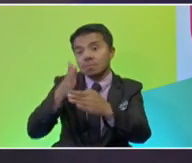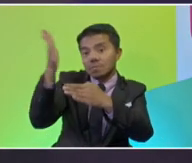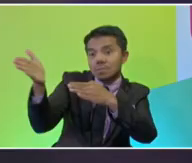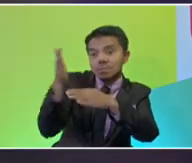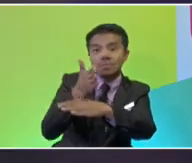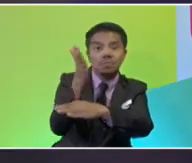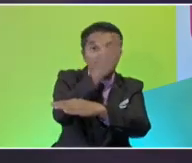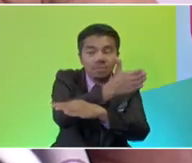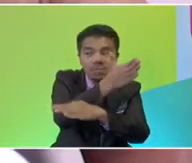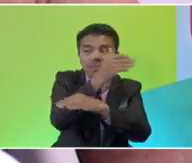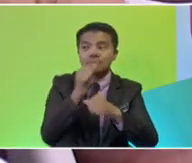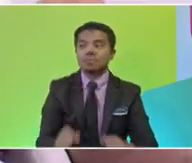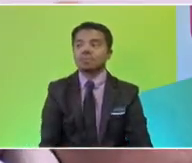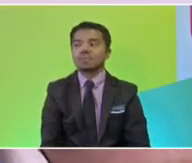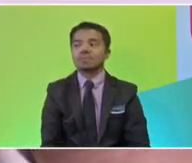kiri